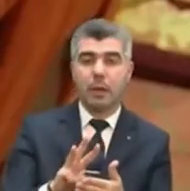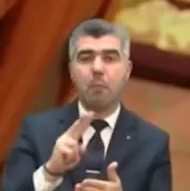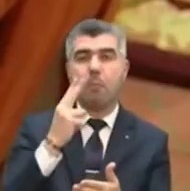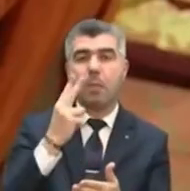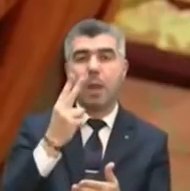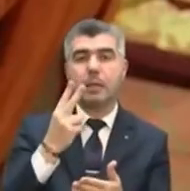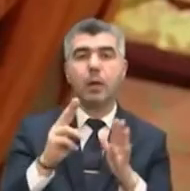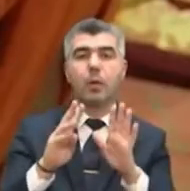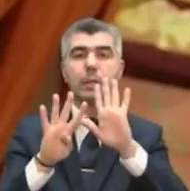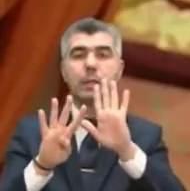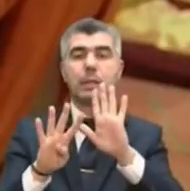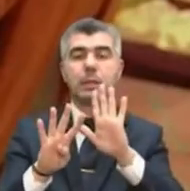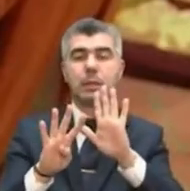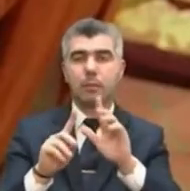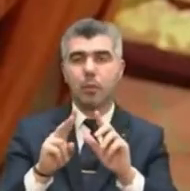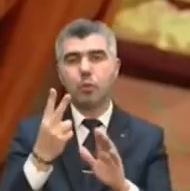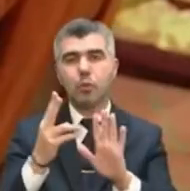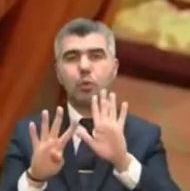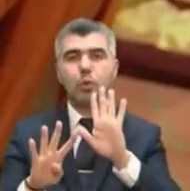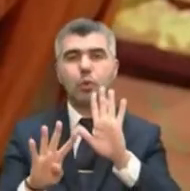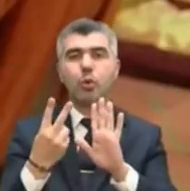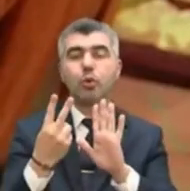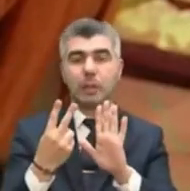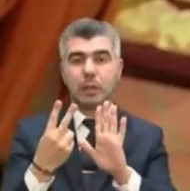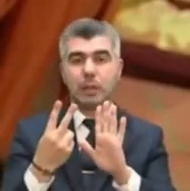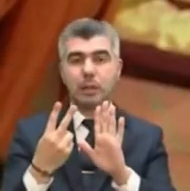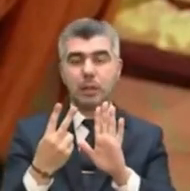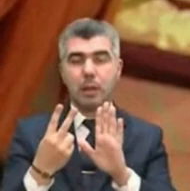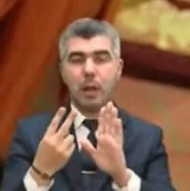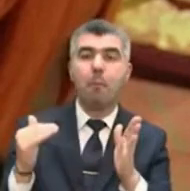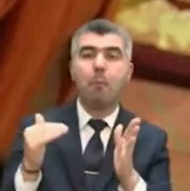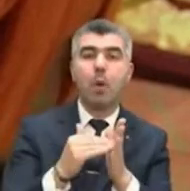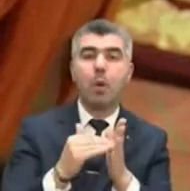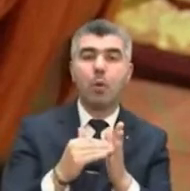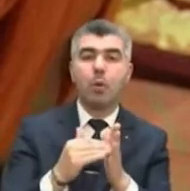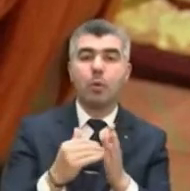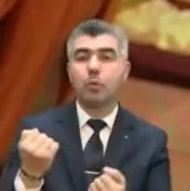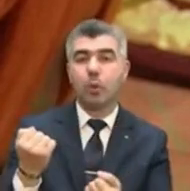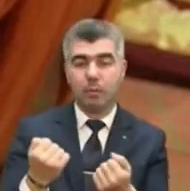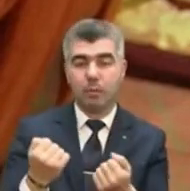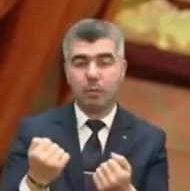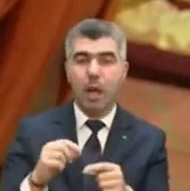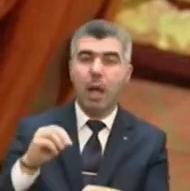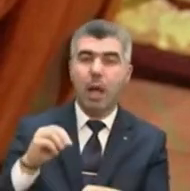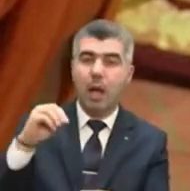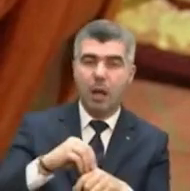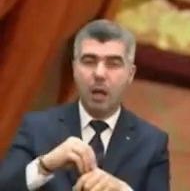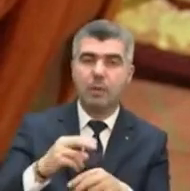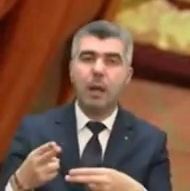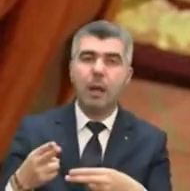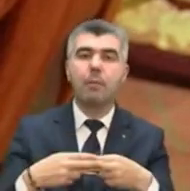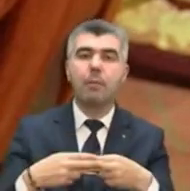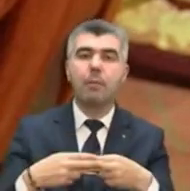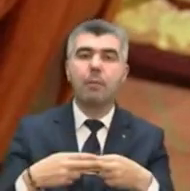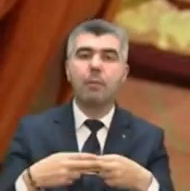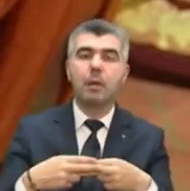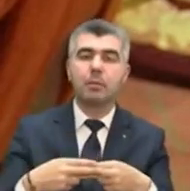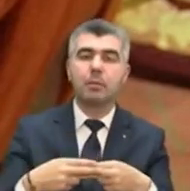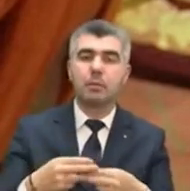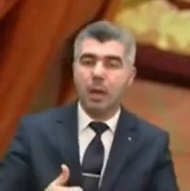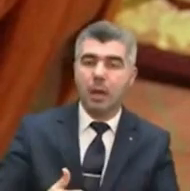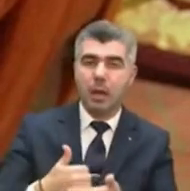290000 درهم لكل عربه، وايضا اعاده الرخص الاستثنائيه خلال